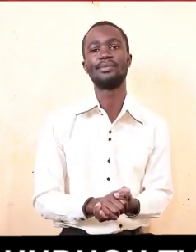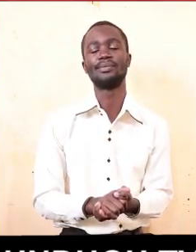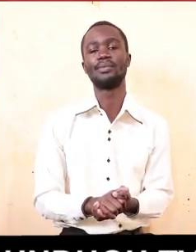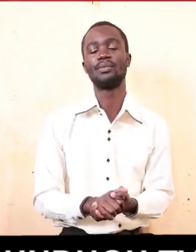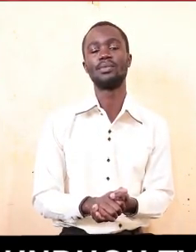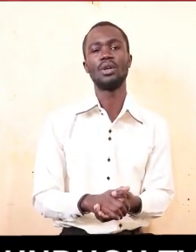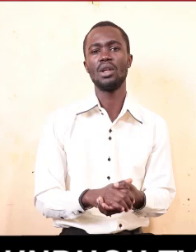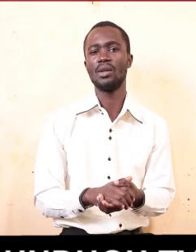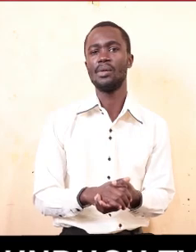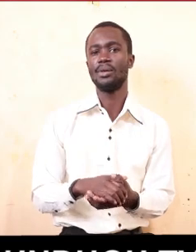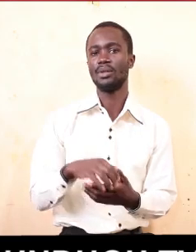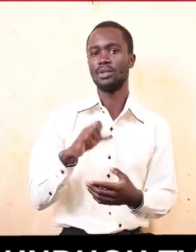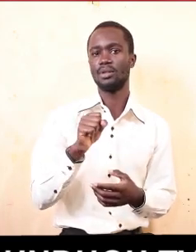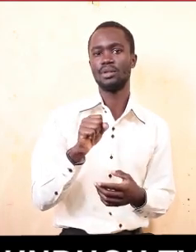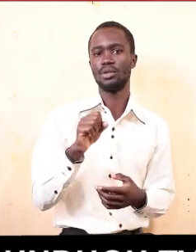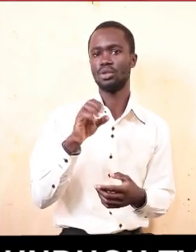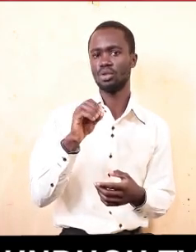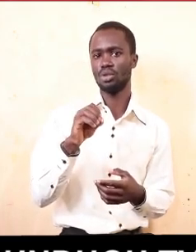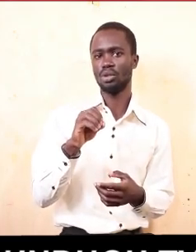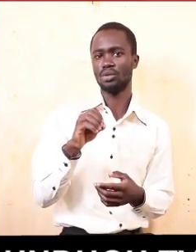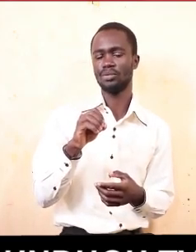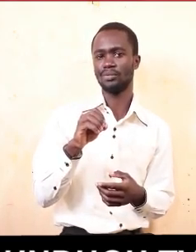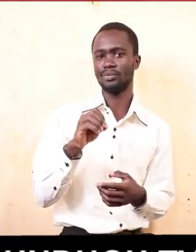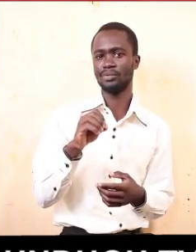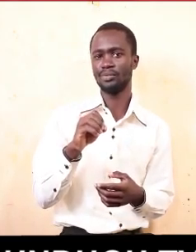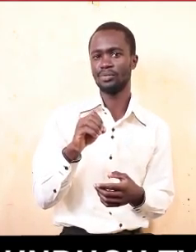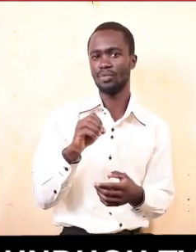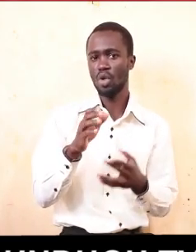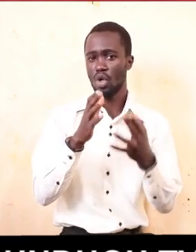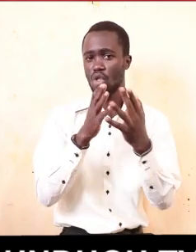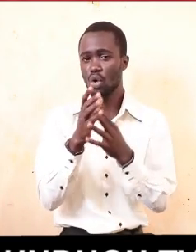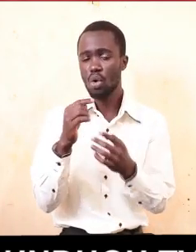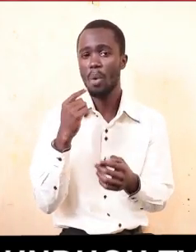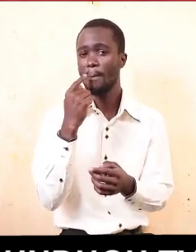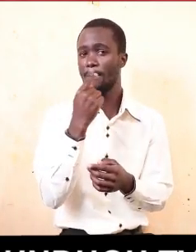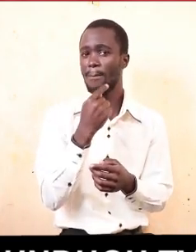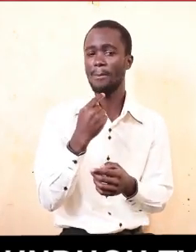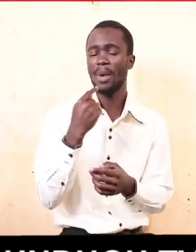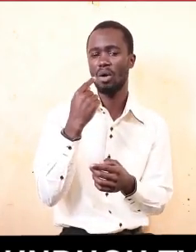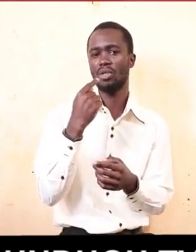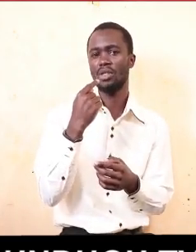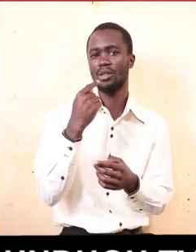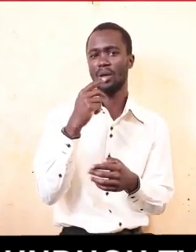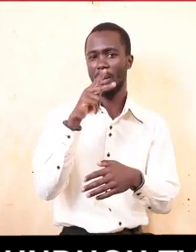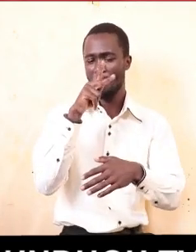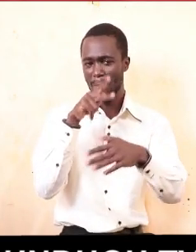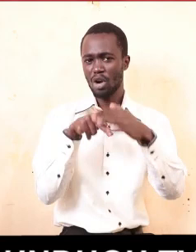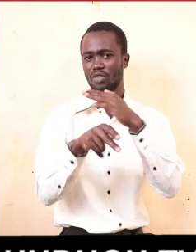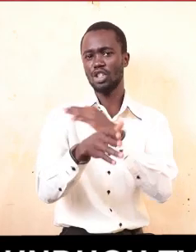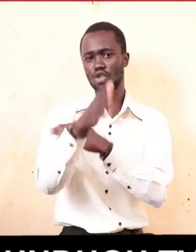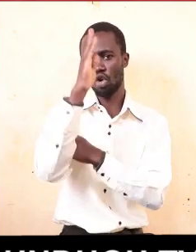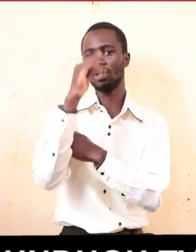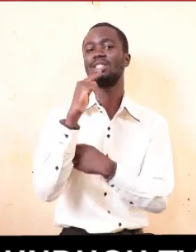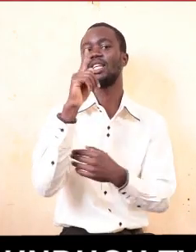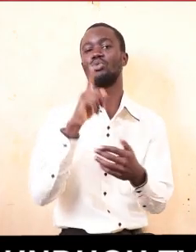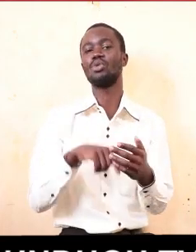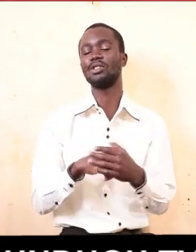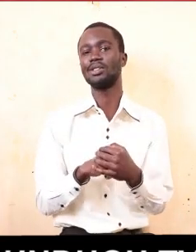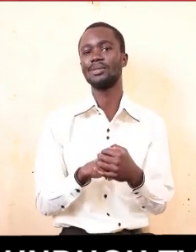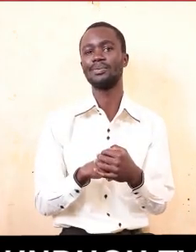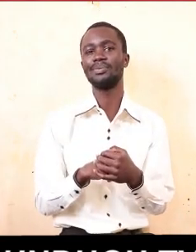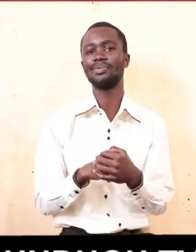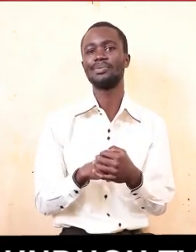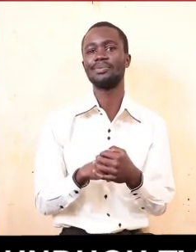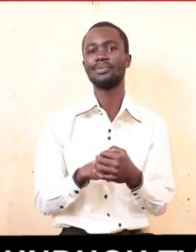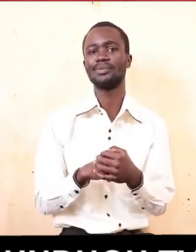Kwa hivyo kupitia kwa kinywa chake nabii anasema,